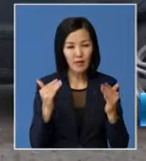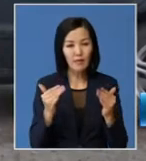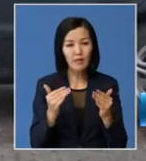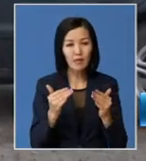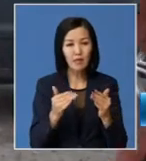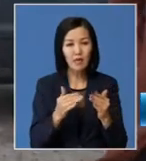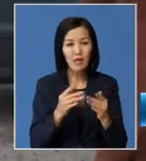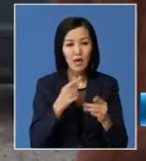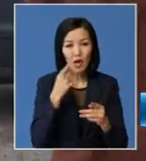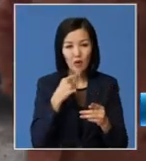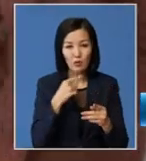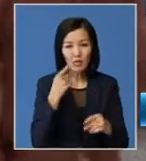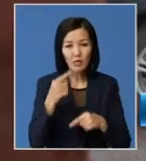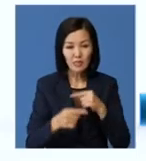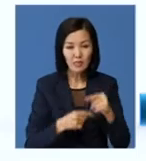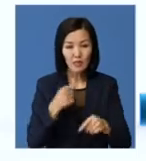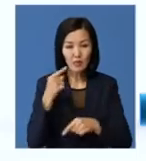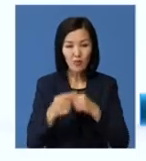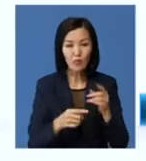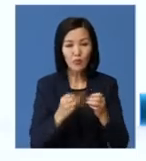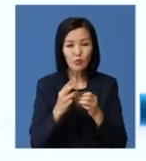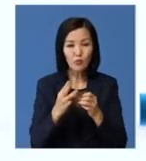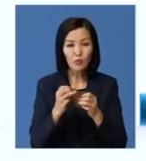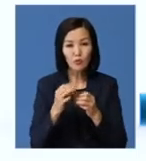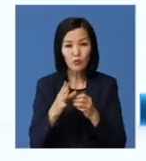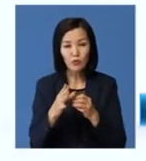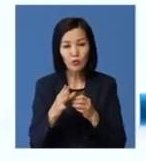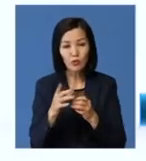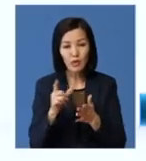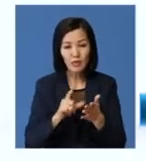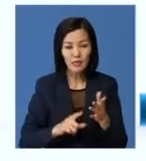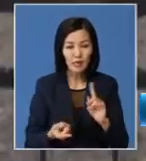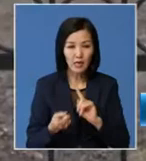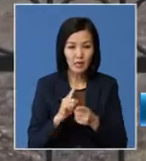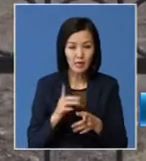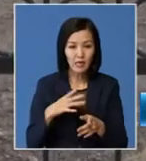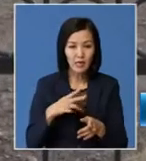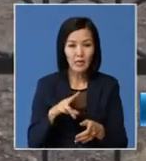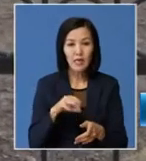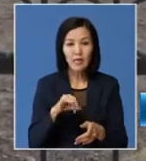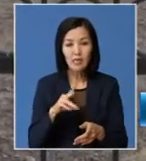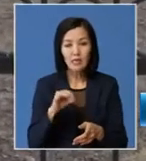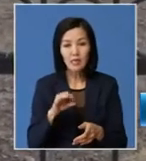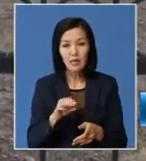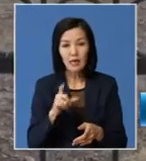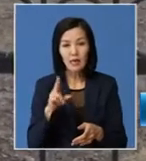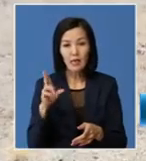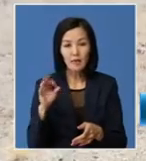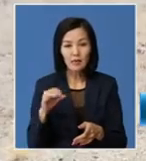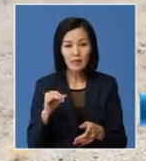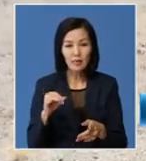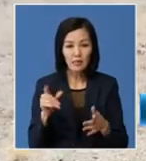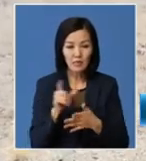таралып, 13-14 ғасырларда ақындар сүйіп айтар ауызша жырға айналған. Лира эпостық жыр 19 ғасырдың